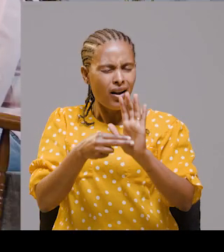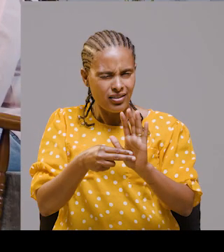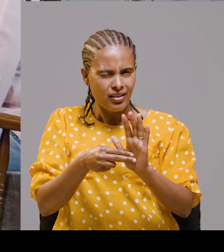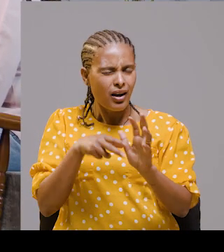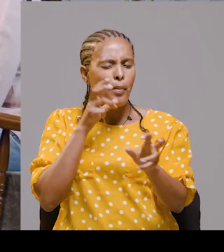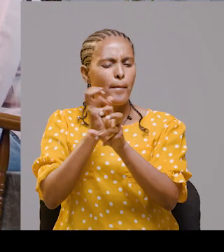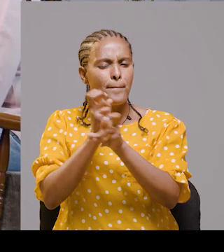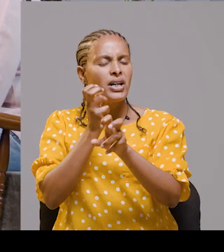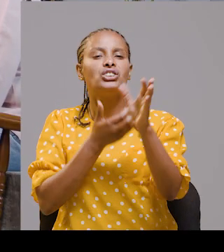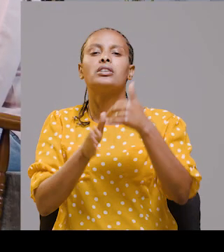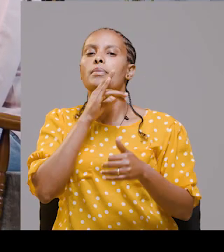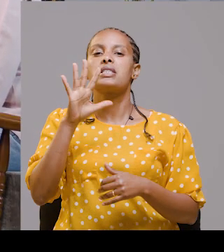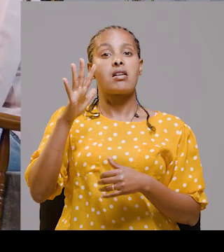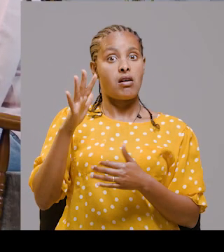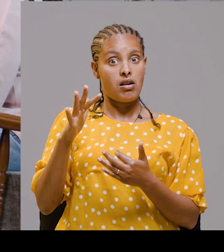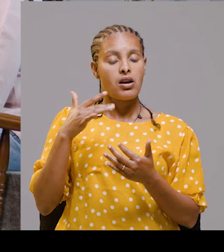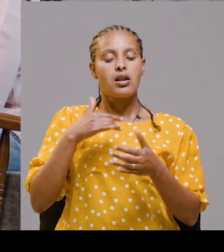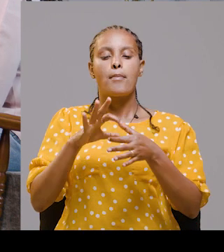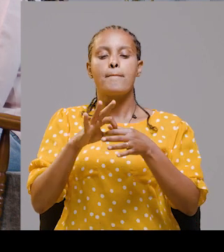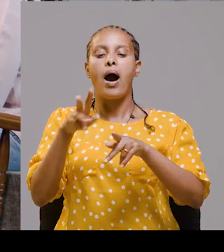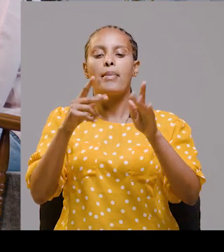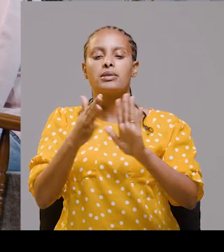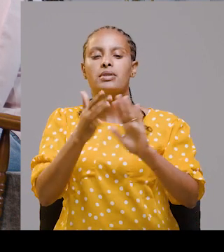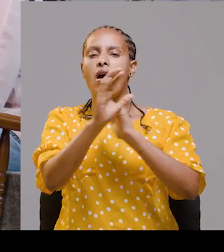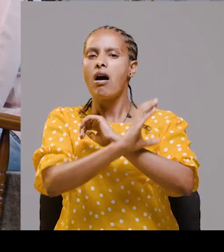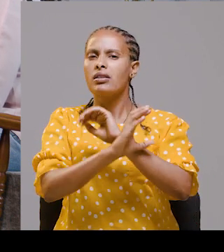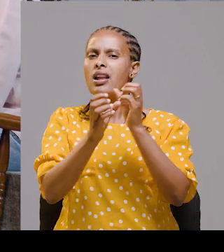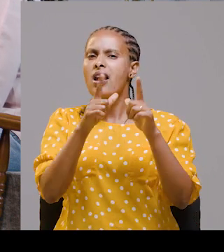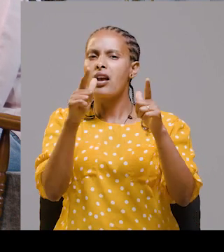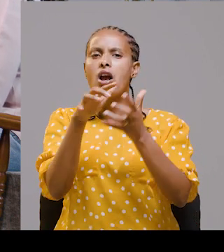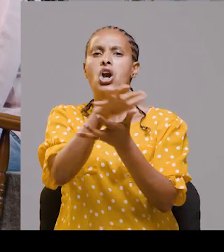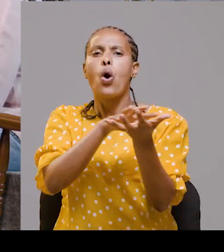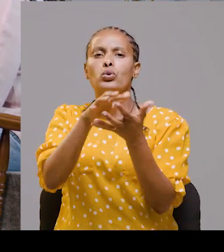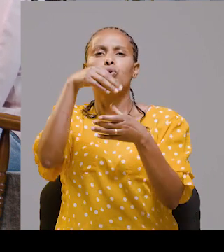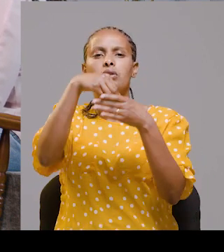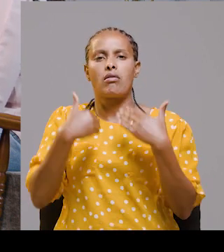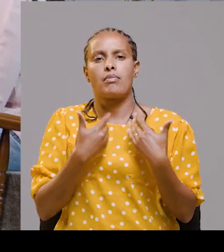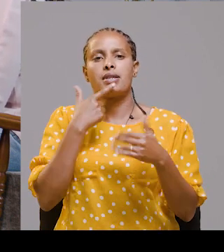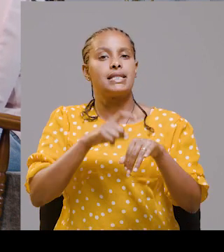ትልቅ ከባድ ችግር ይመስለኛል። እንደ ማህበረሰብም እንደ ሀገርም ትልቅ ቀውስ ውስጥ ያለንበት ጊዜ ነው።